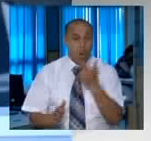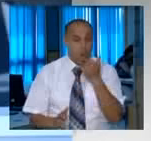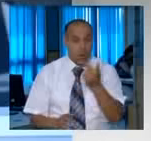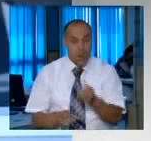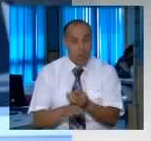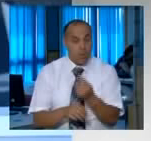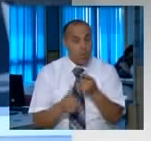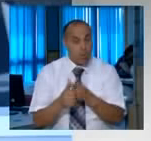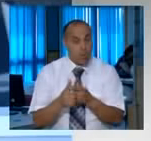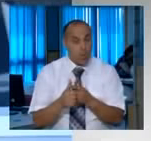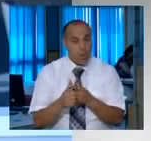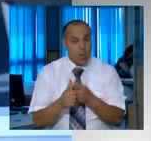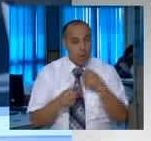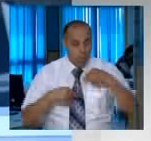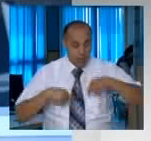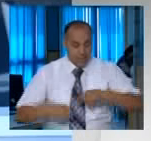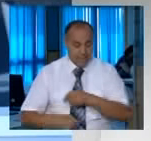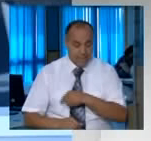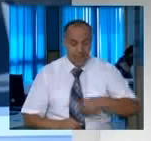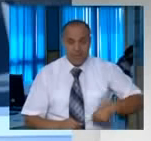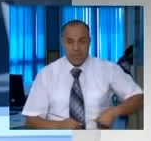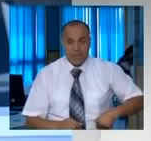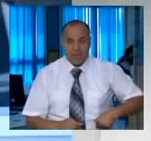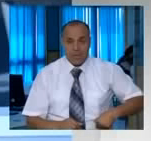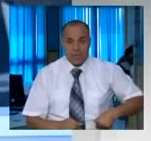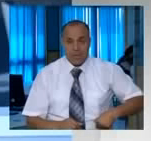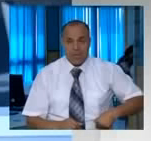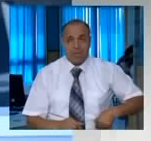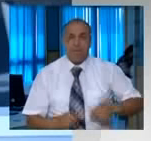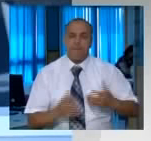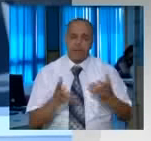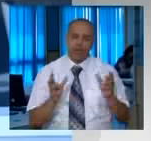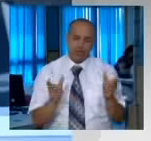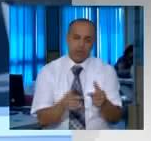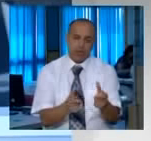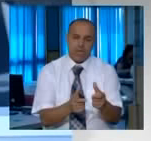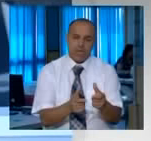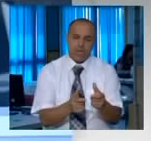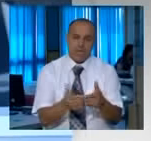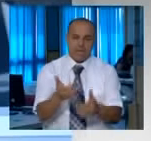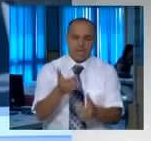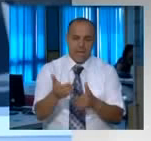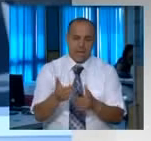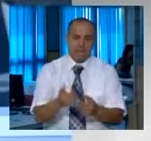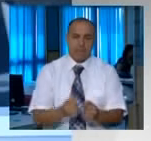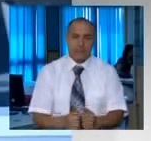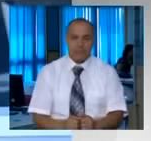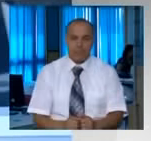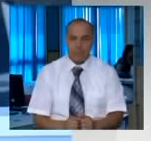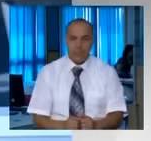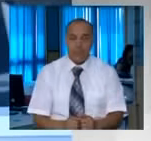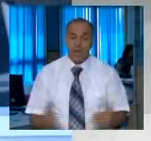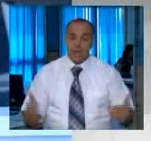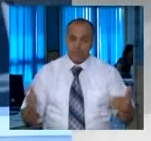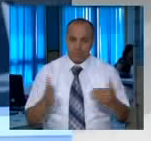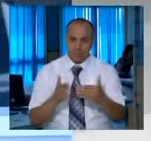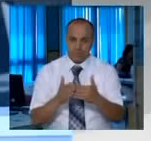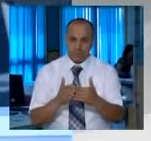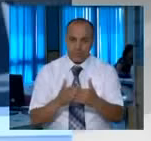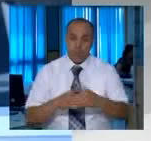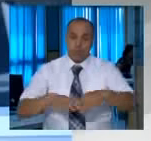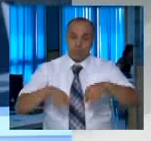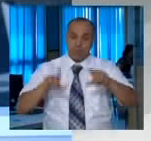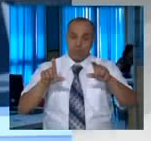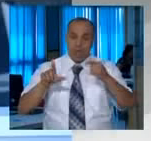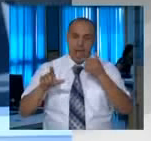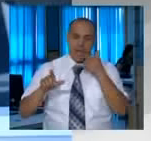المعطيات الأولية وفق وزارة الداخلية إلى حجز كمية من الأسلحة. بهذا نصل مشاهدينا إلى ختام